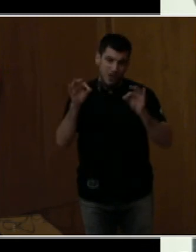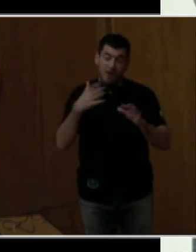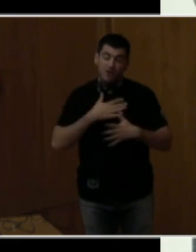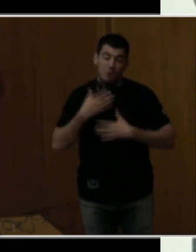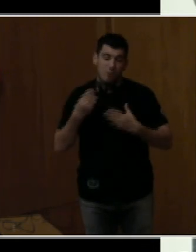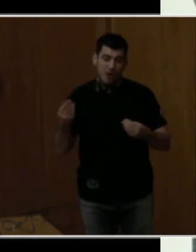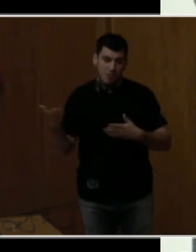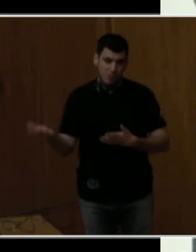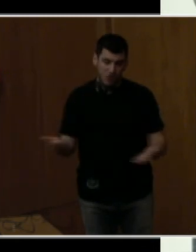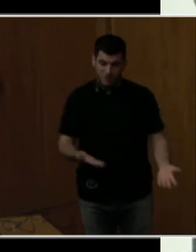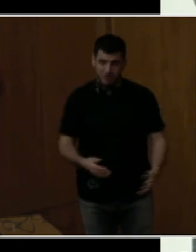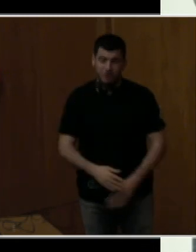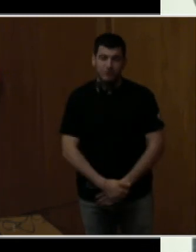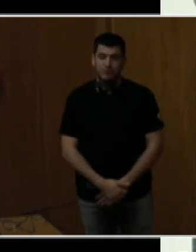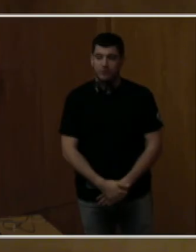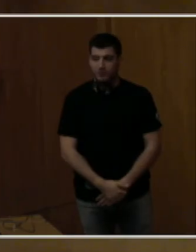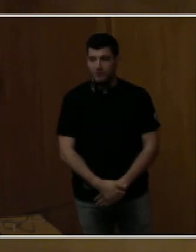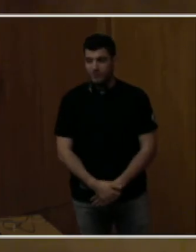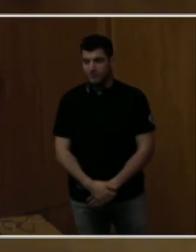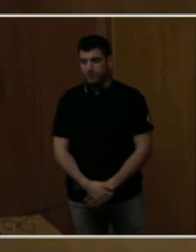πολύ για την προσοχή σας.